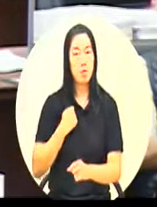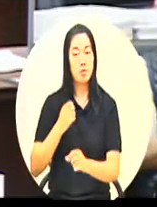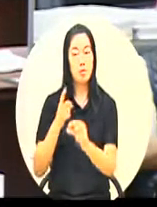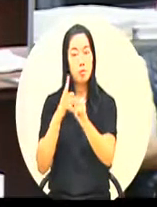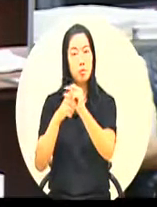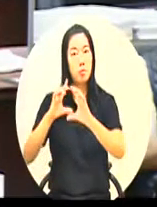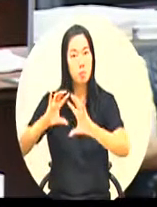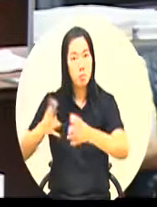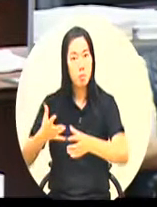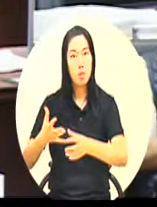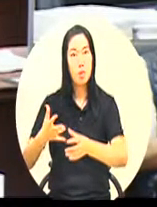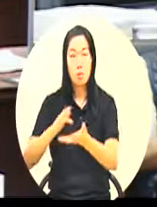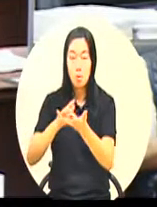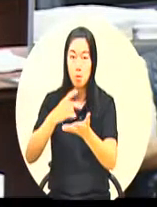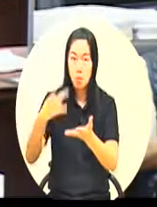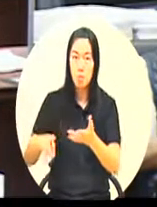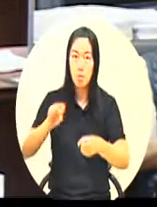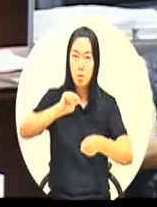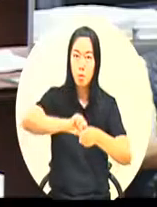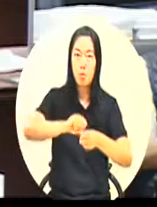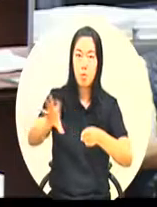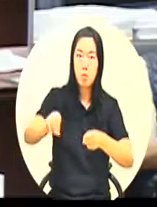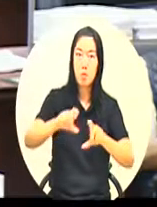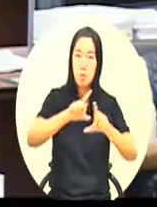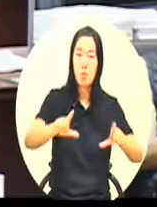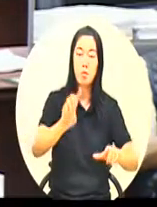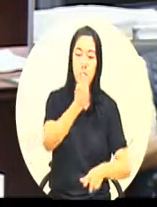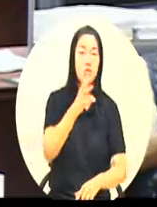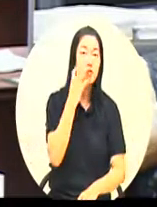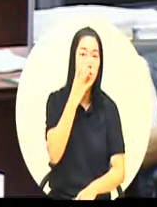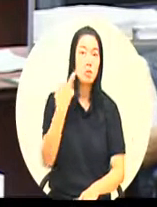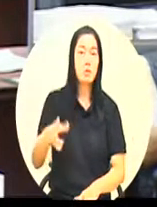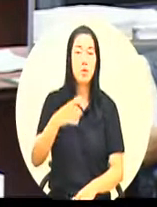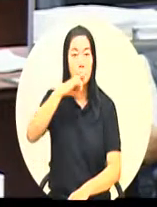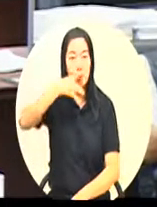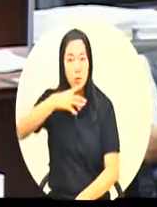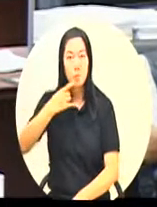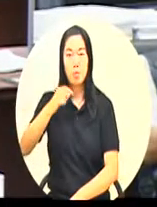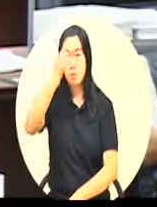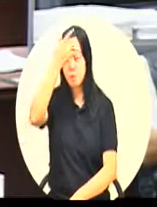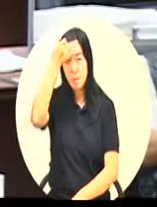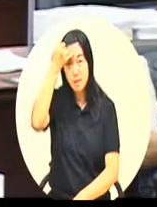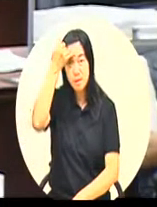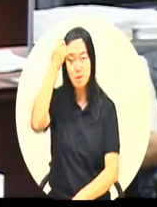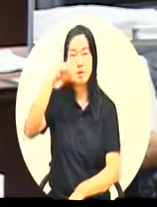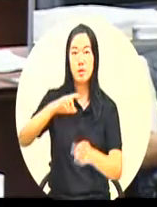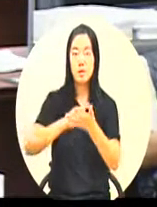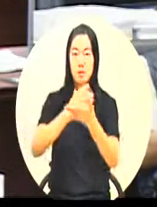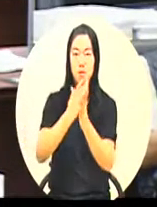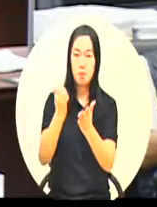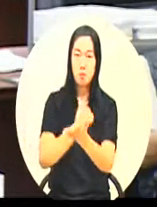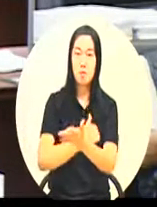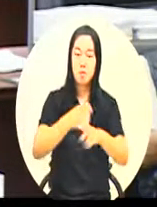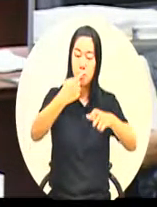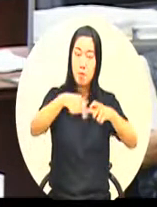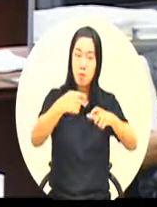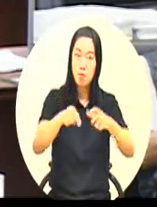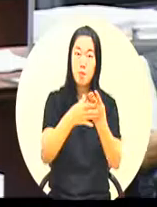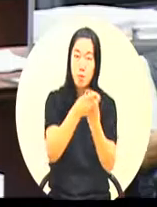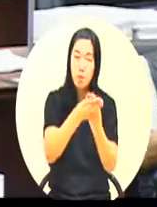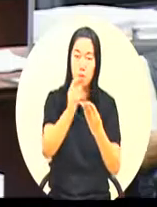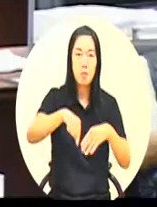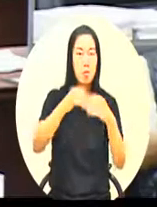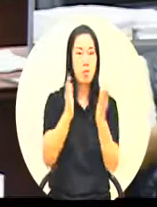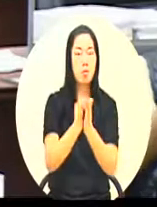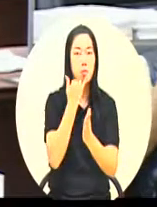药，包括加拿大的水果，包括越南、斯里兰卡、印尼、印度这一些进口的茶叶，其实都是